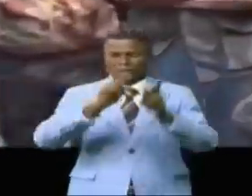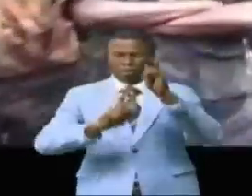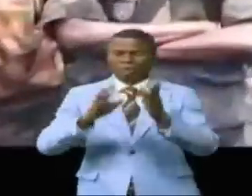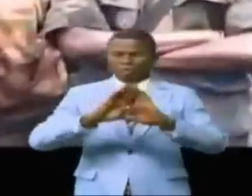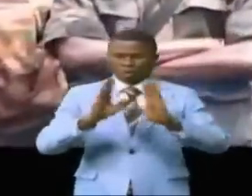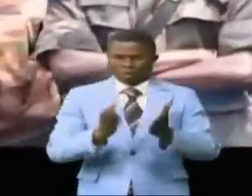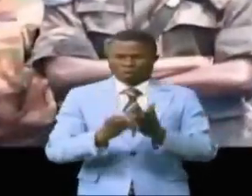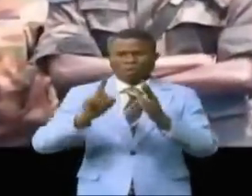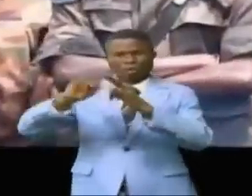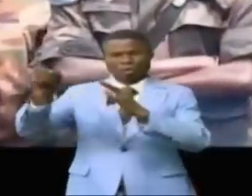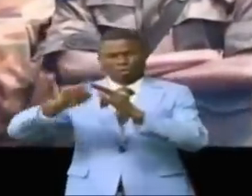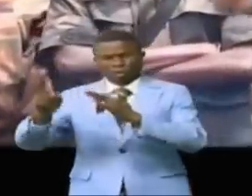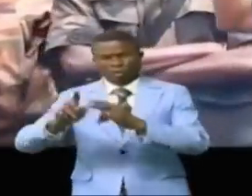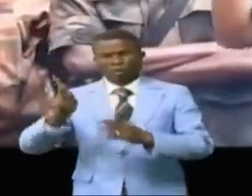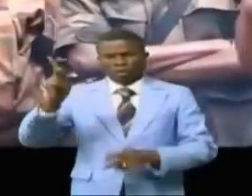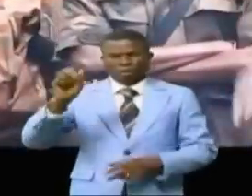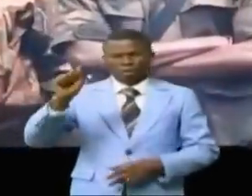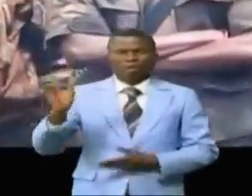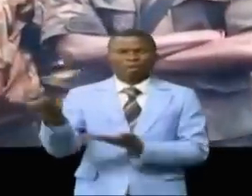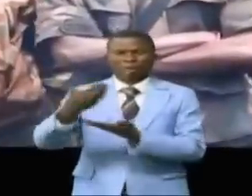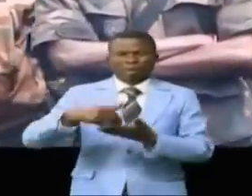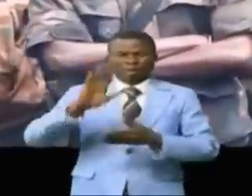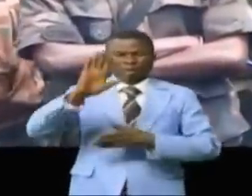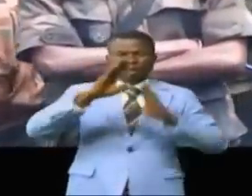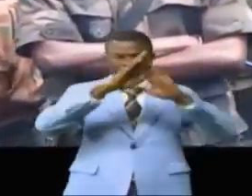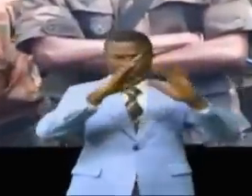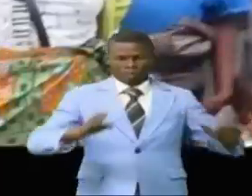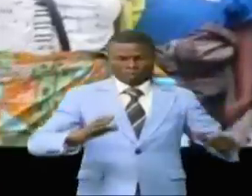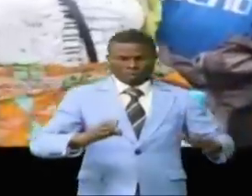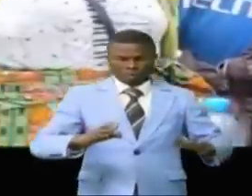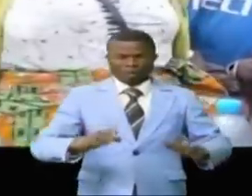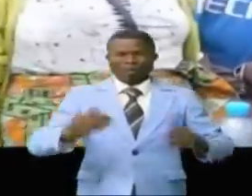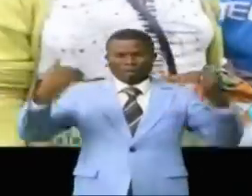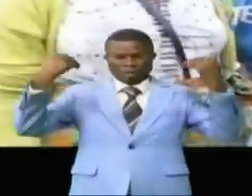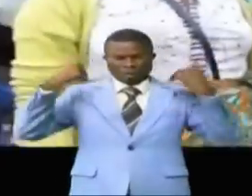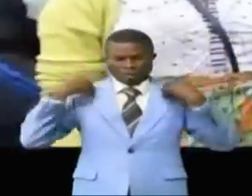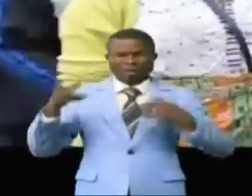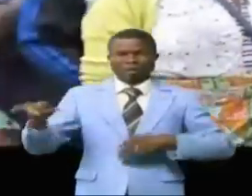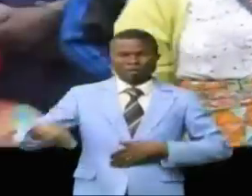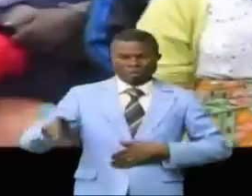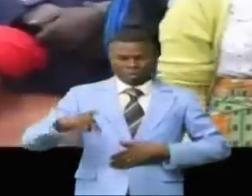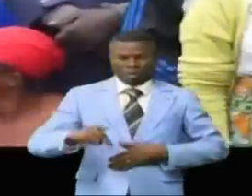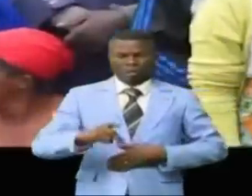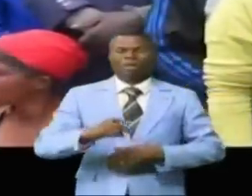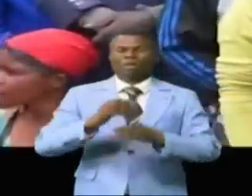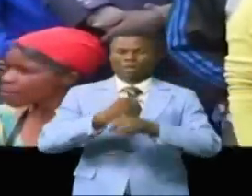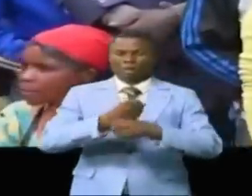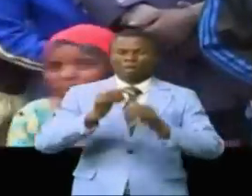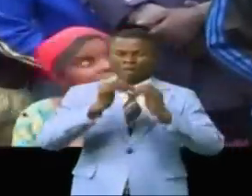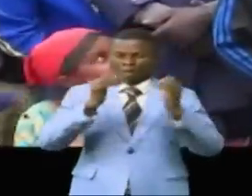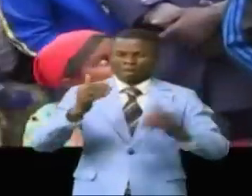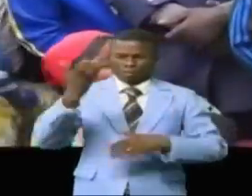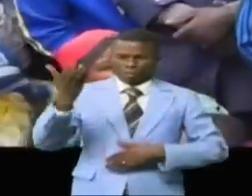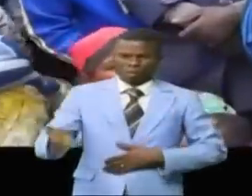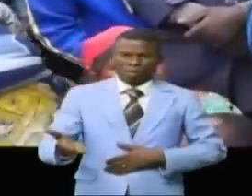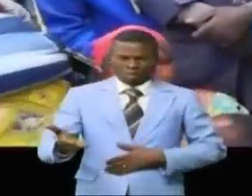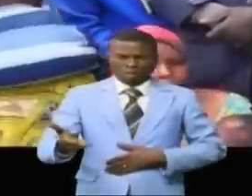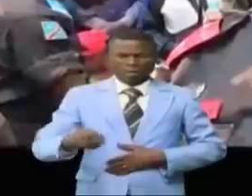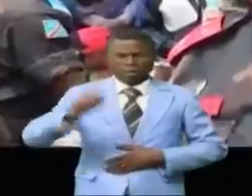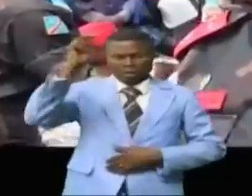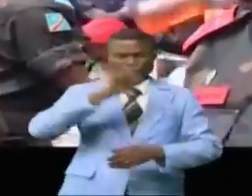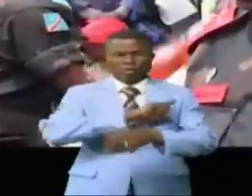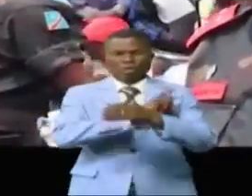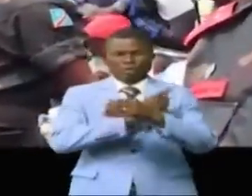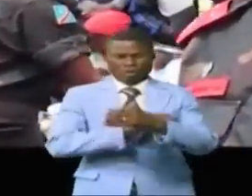population déplacée de Kibati de regagner leur milieu, car l'autorité de l'État est restaurée dans cette partie du Nord